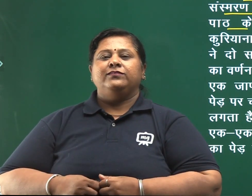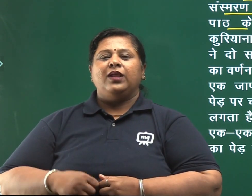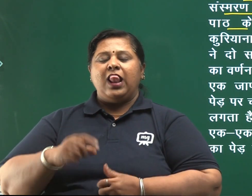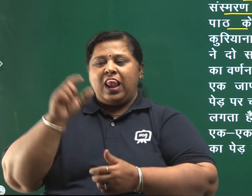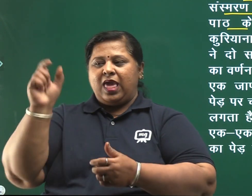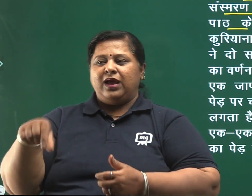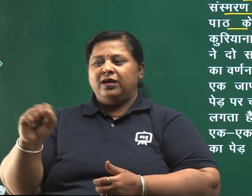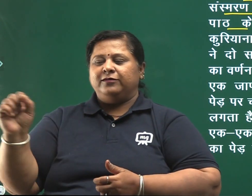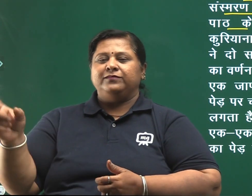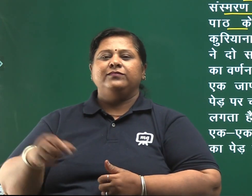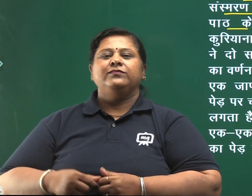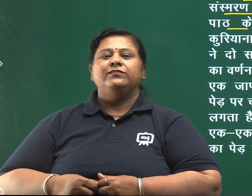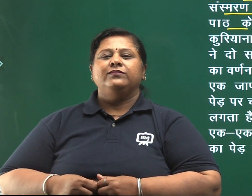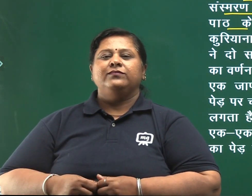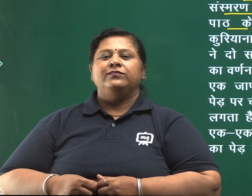लेखक